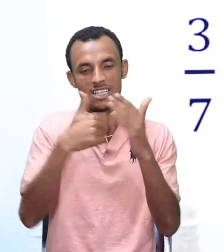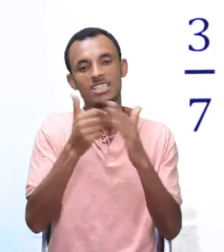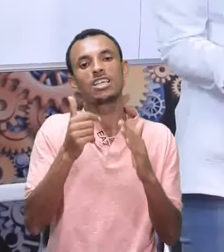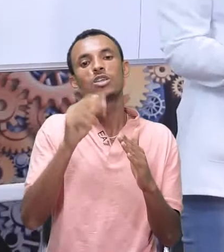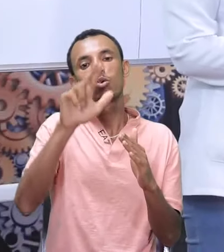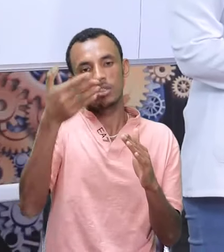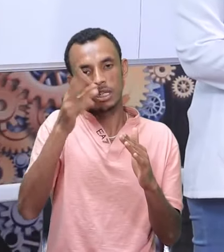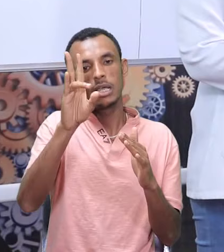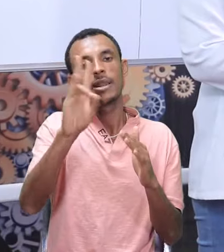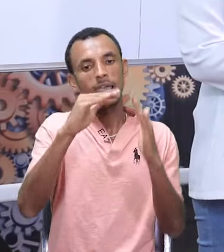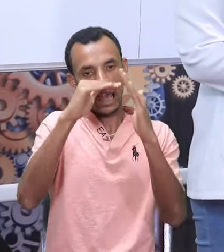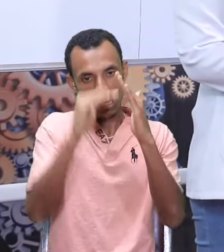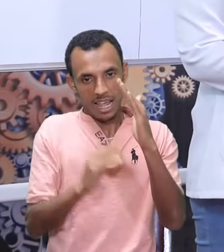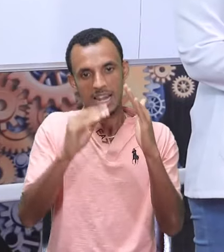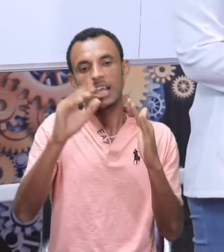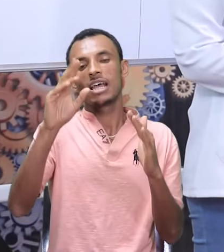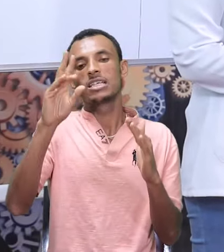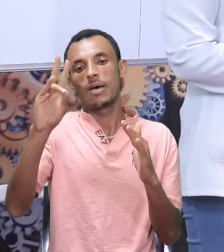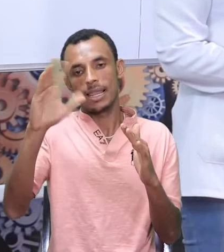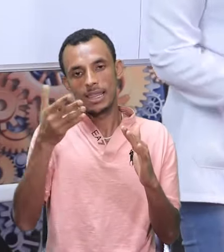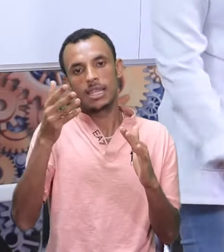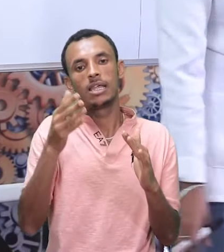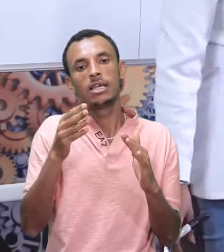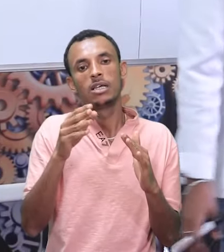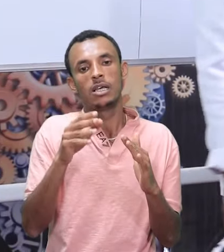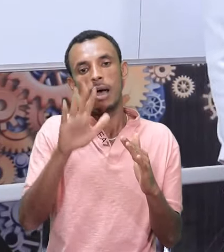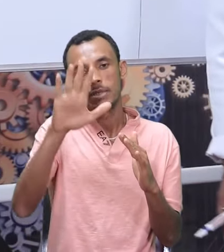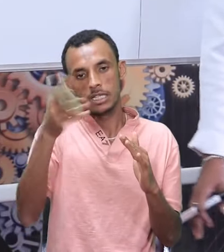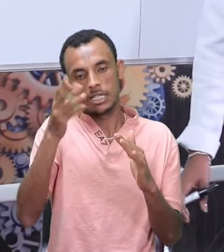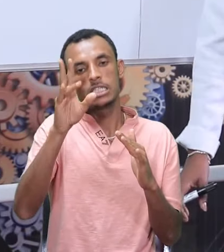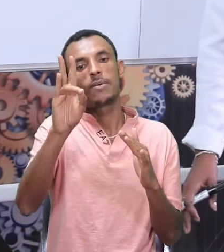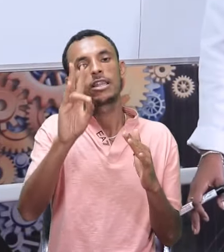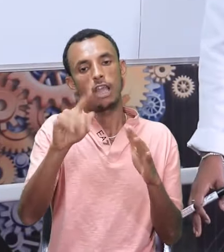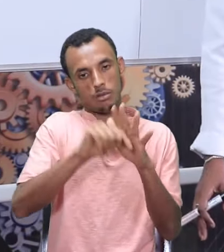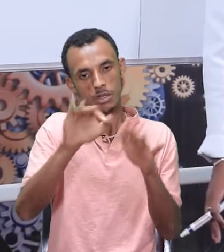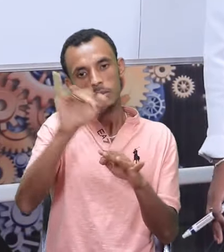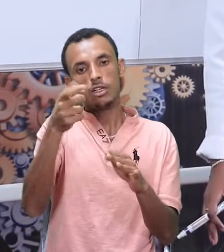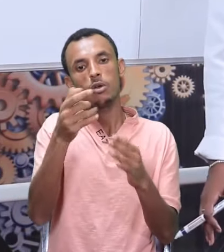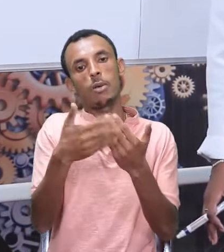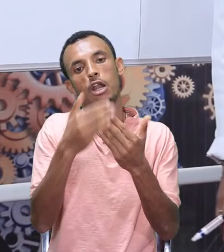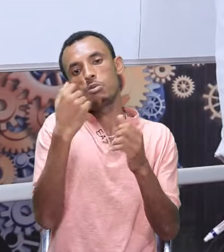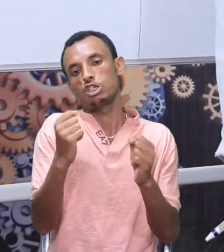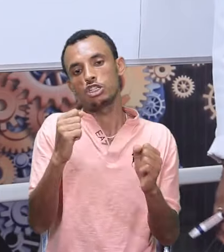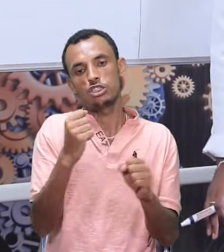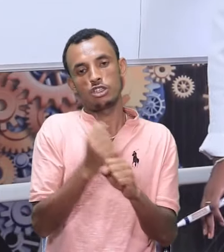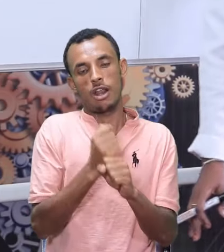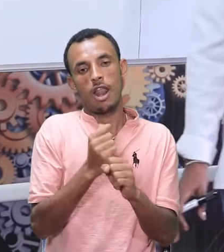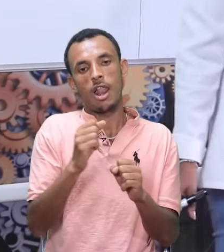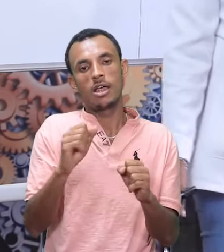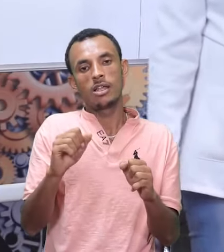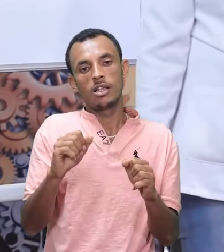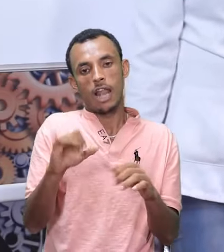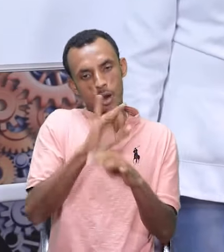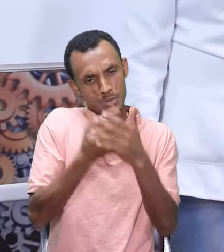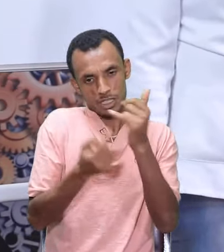ብለን እንገልጻለን። ለምንድን ነው እንደዚህ በቀላሉ ይህን የምንሰራው? ታህቱ ተመሳሳይ ከሆነ ማለት ነው። ታህቱ ተመሳሳይ ከሆነ ቀጥታ ለአሉ ብቻ